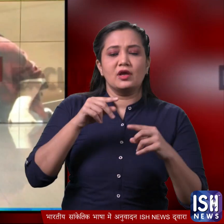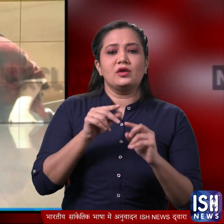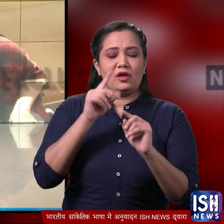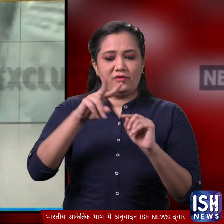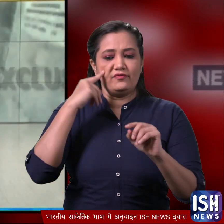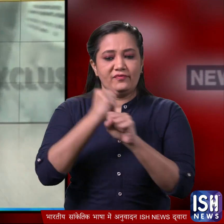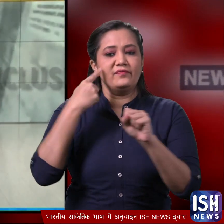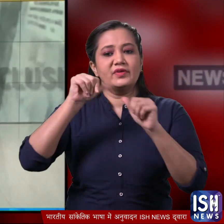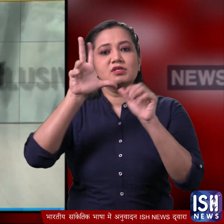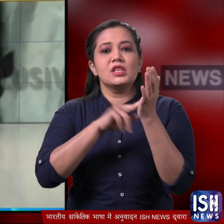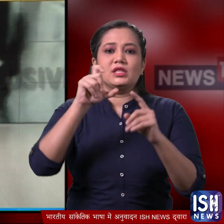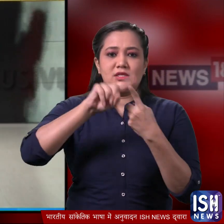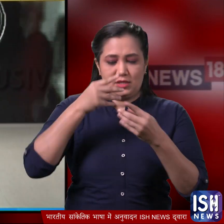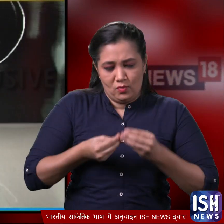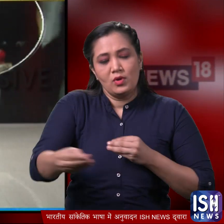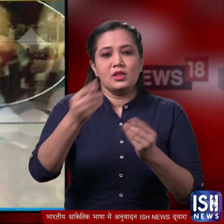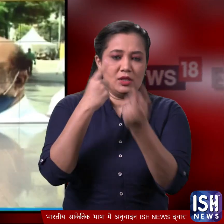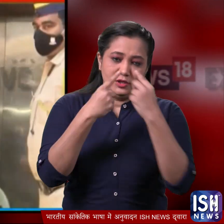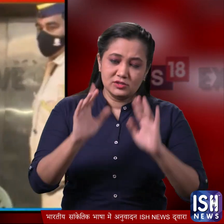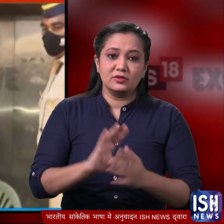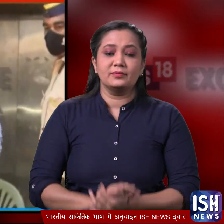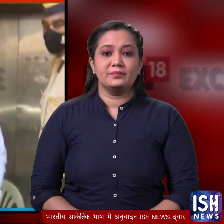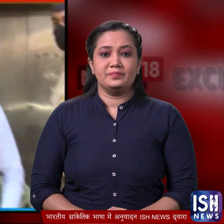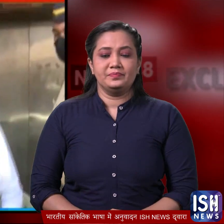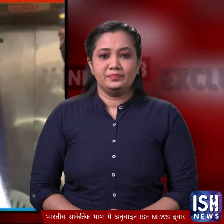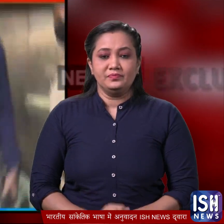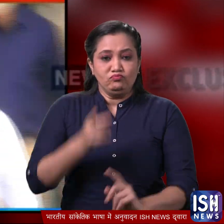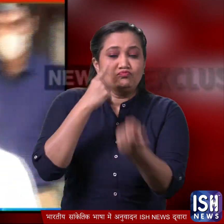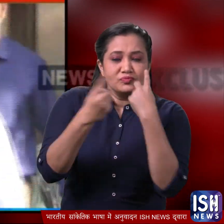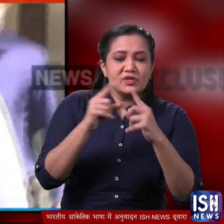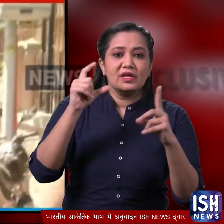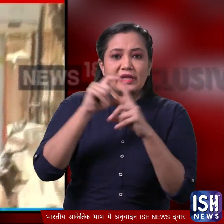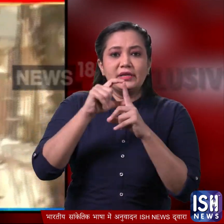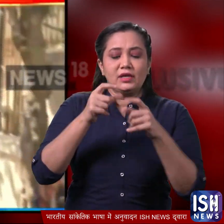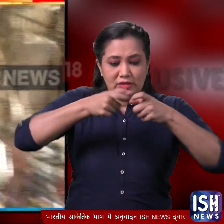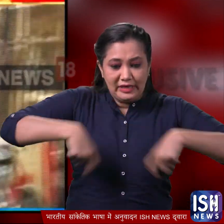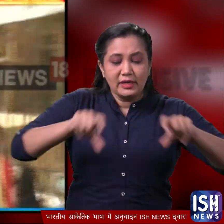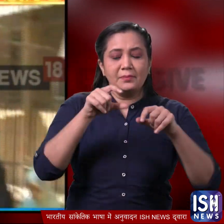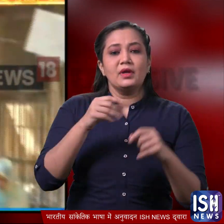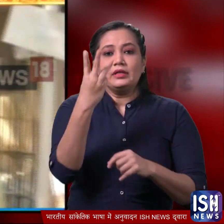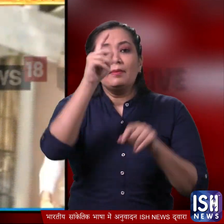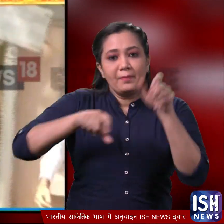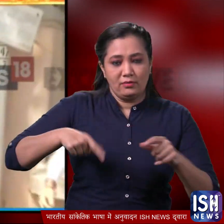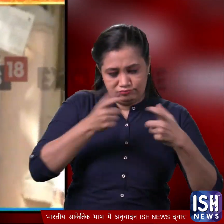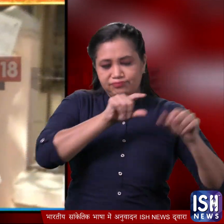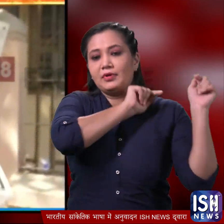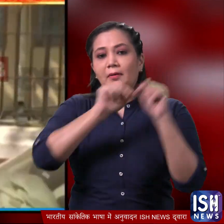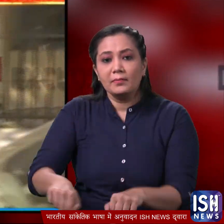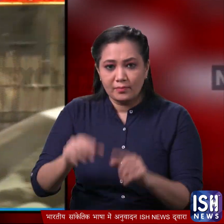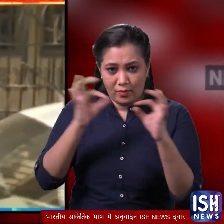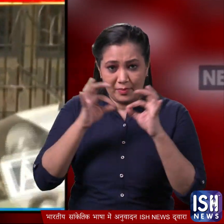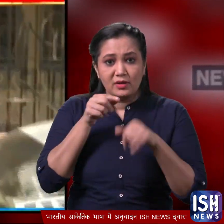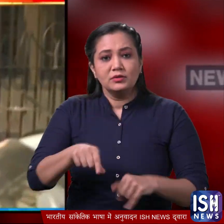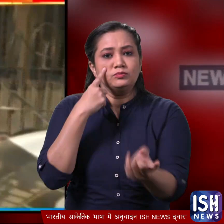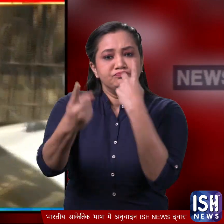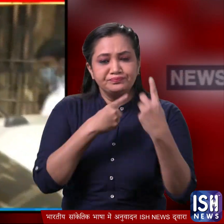जांच विजिलेंस से करवाई जाएगी। और खबर यह है कि जांच के लिए दिल्ली से 3 सदस्यों की टीम मुंबई पहुंचेगी।